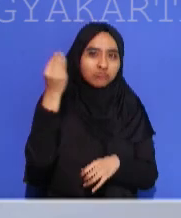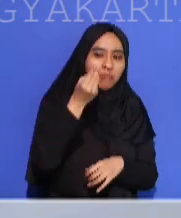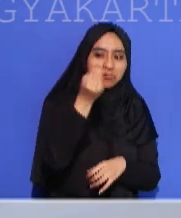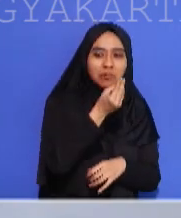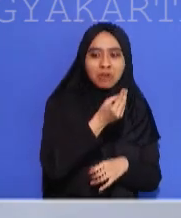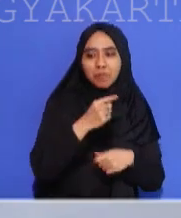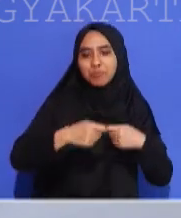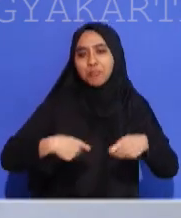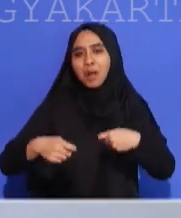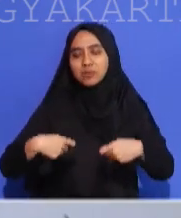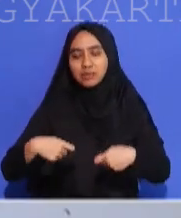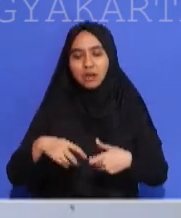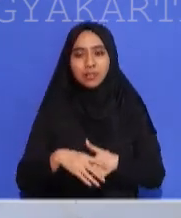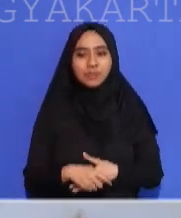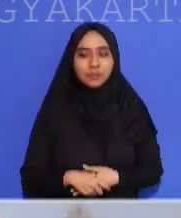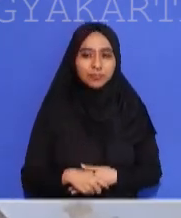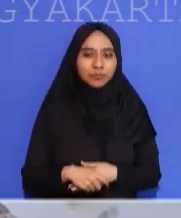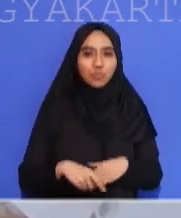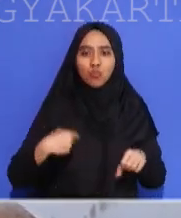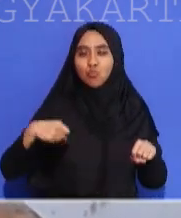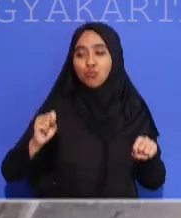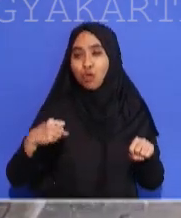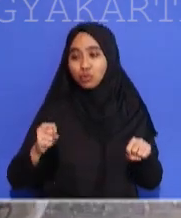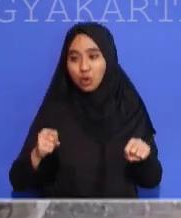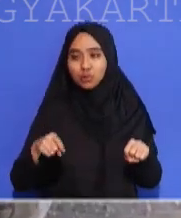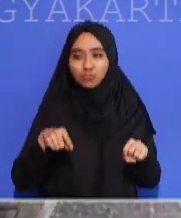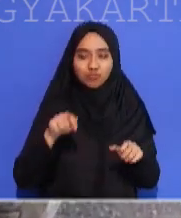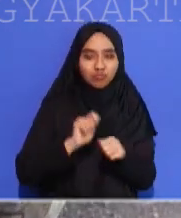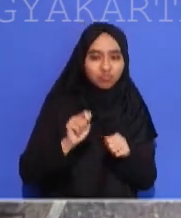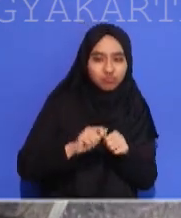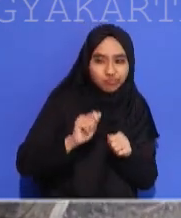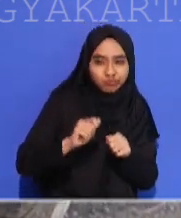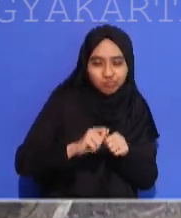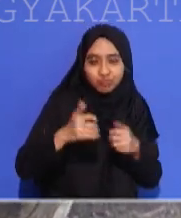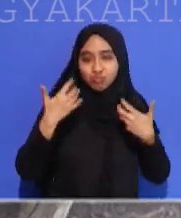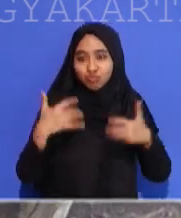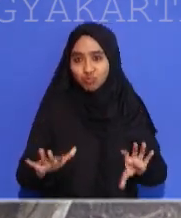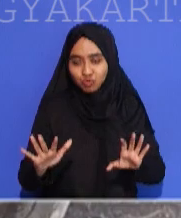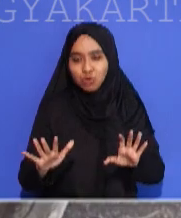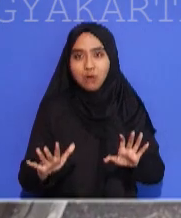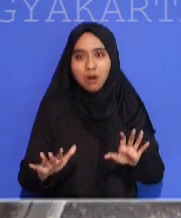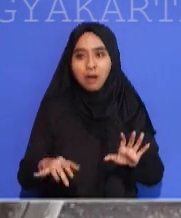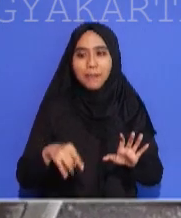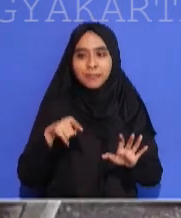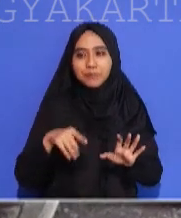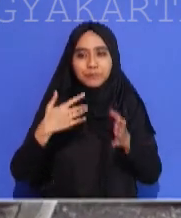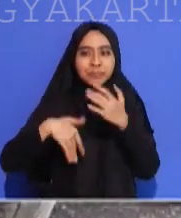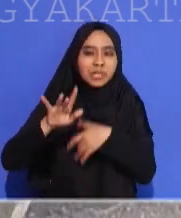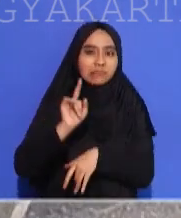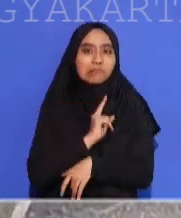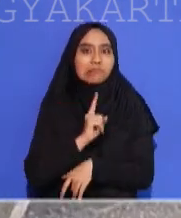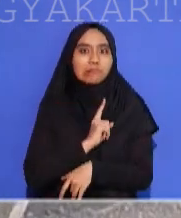tradisional menggunakan sepeda motor miliknya yang telah dimodifikasi sedemikian rupa ia biasa bepergian seorang diri